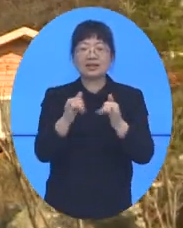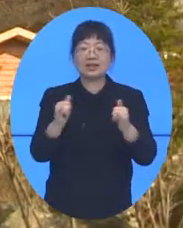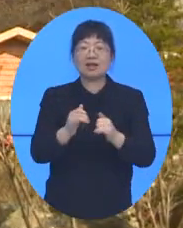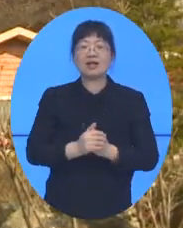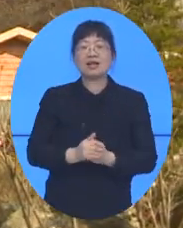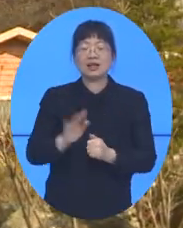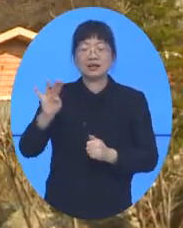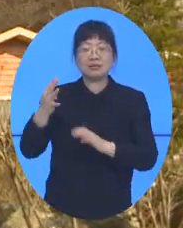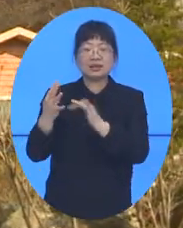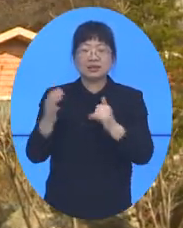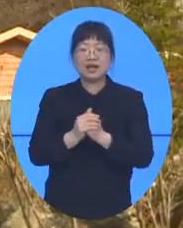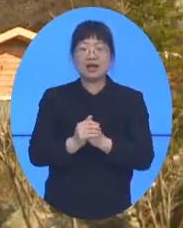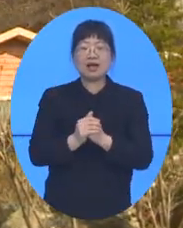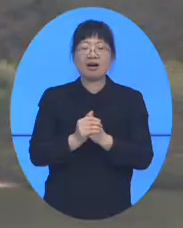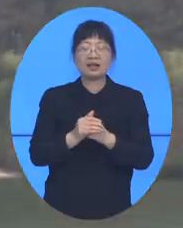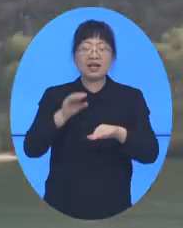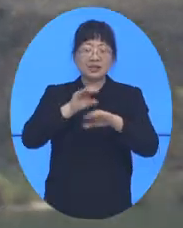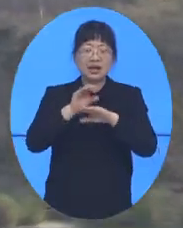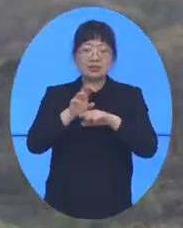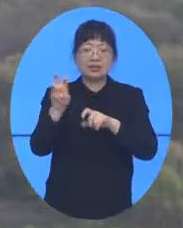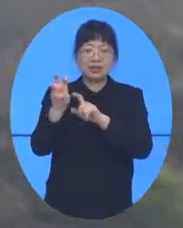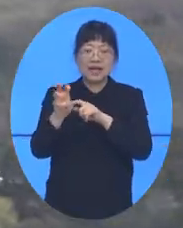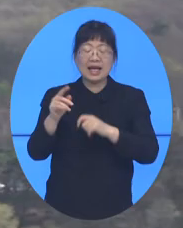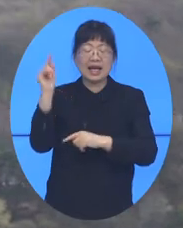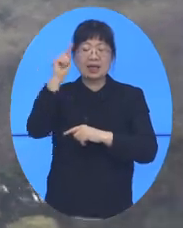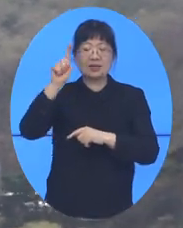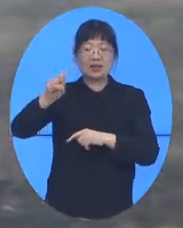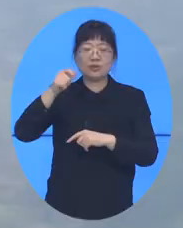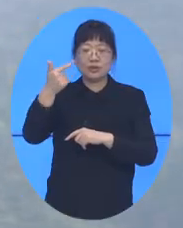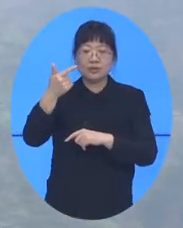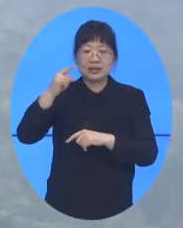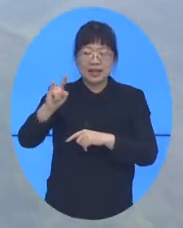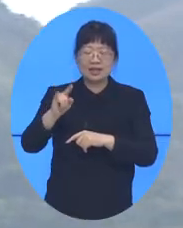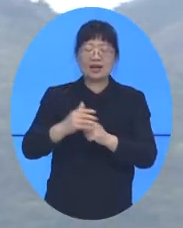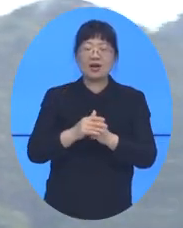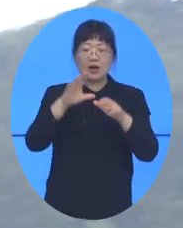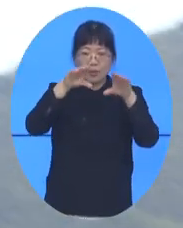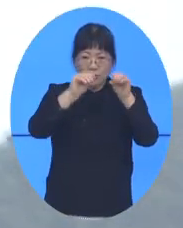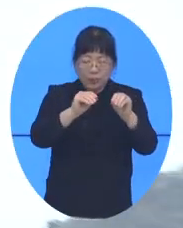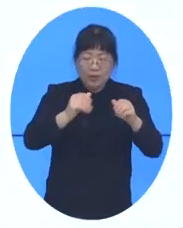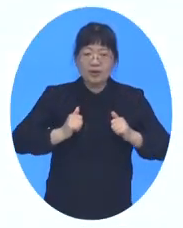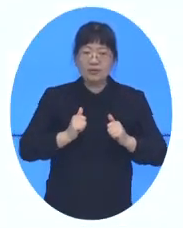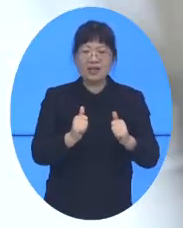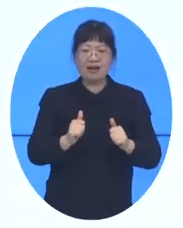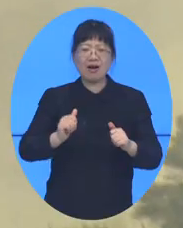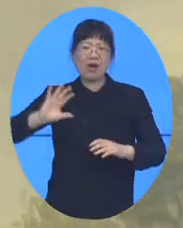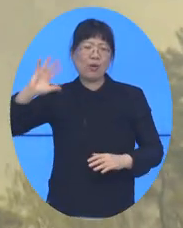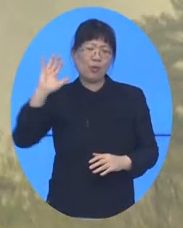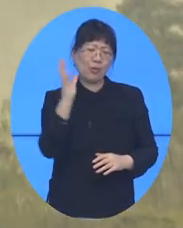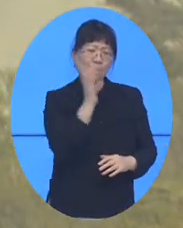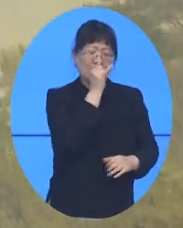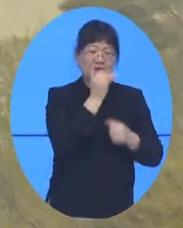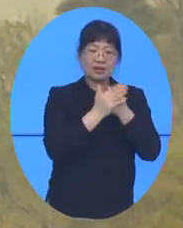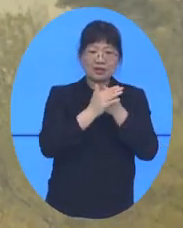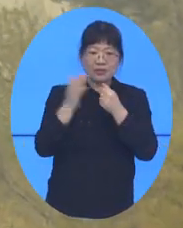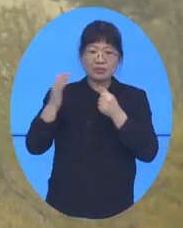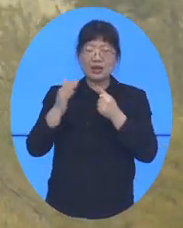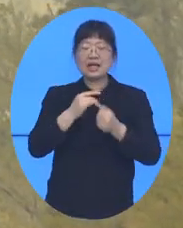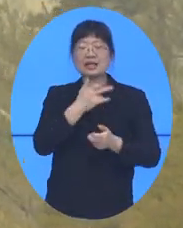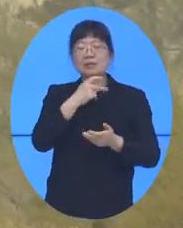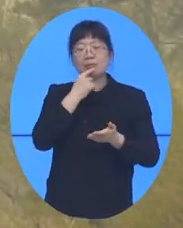차량 30여 대, 헬기 16대가 출동해 진화에 나섰습니다. 계속되는 강풍에 자칫 큰 피해로 이어질 수 있는